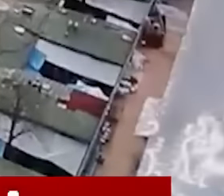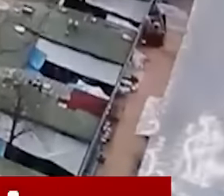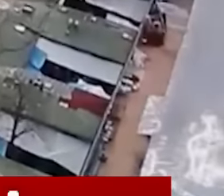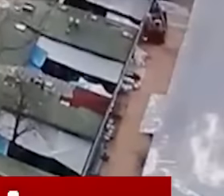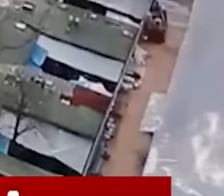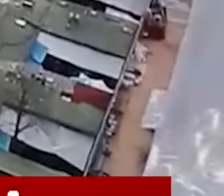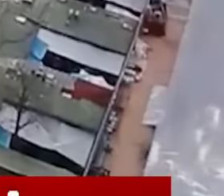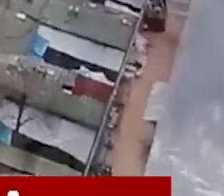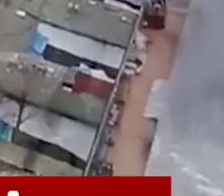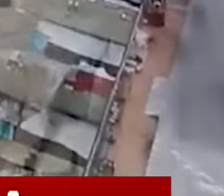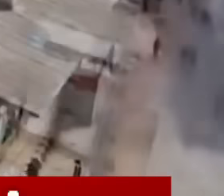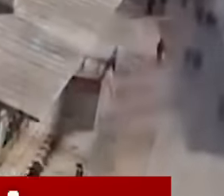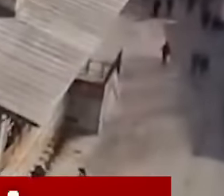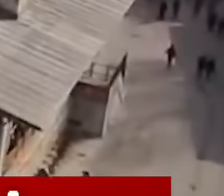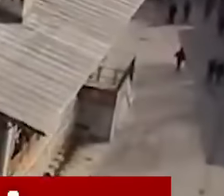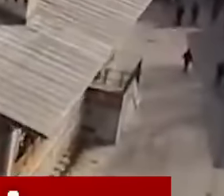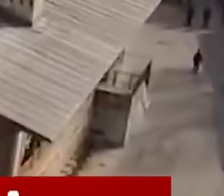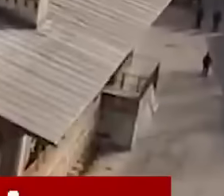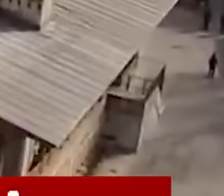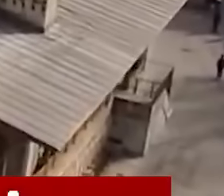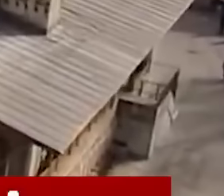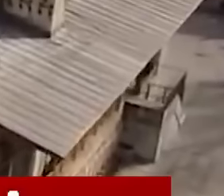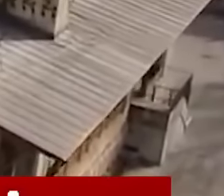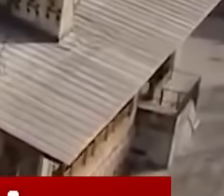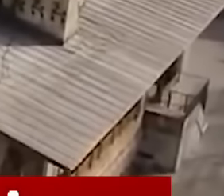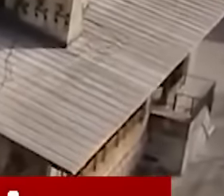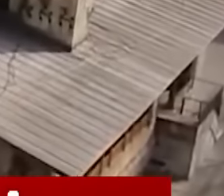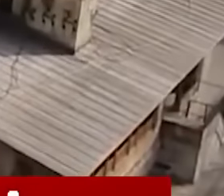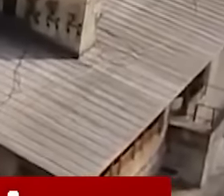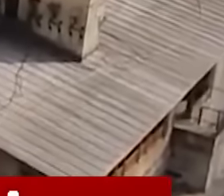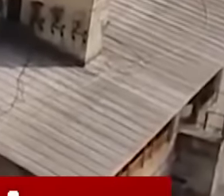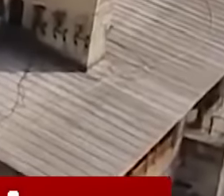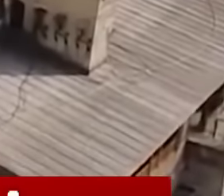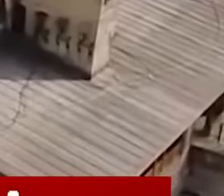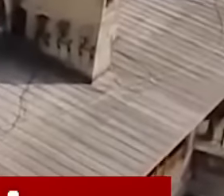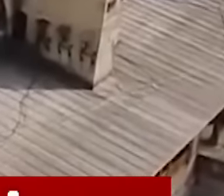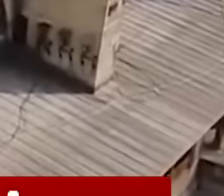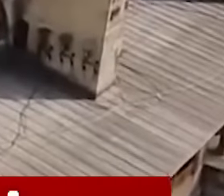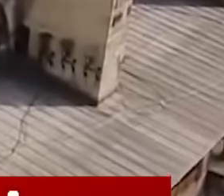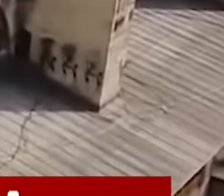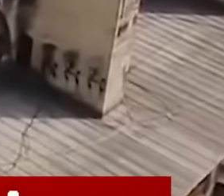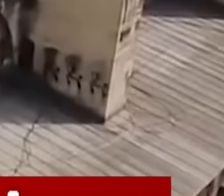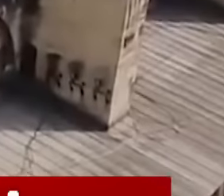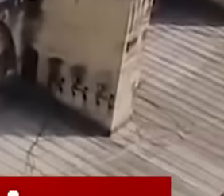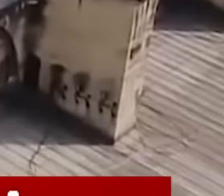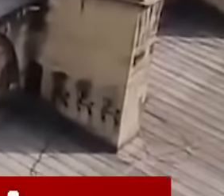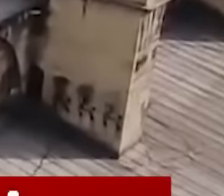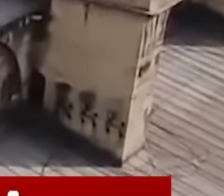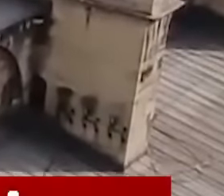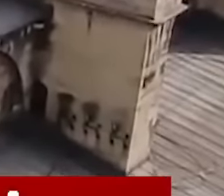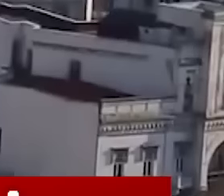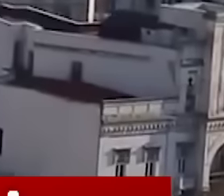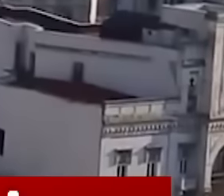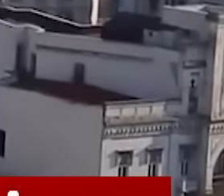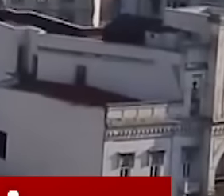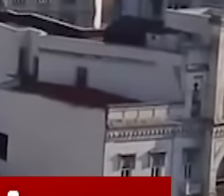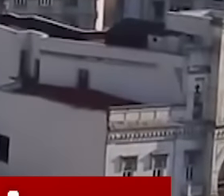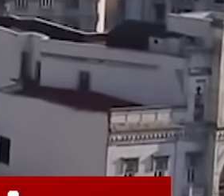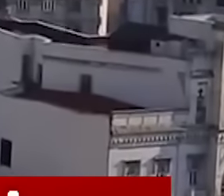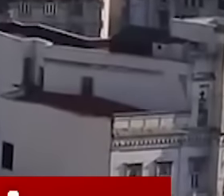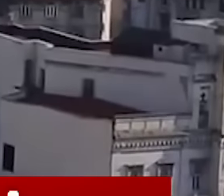Allahu Ekber, Allahu Ekber. Eşhedü en la ilahe